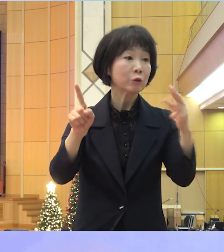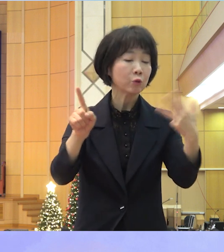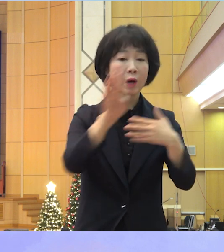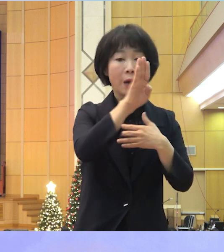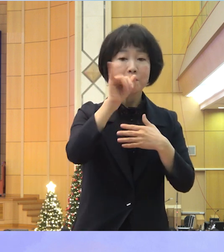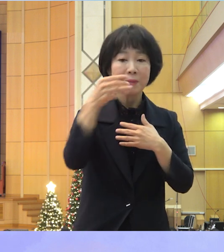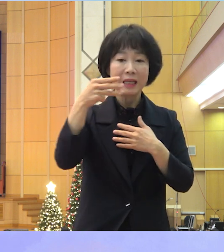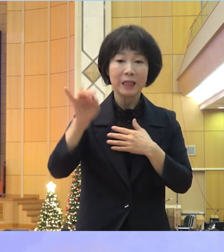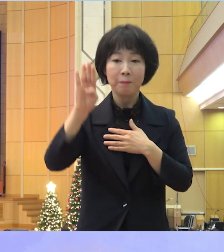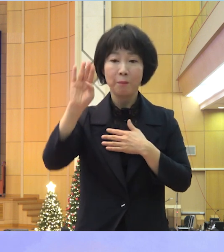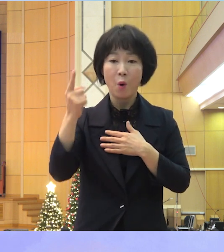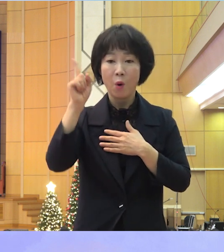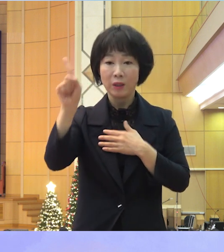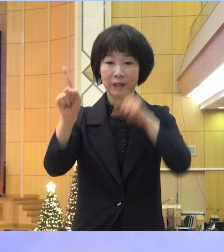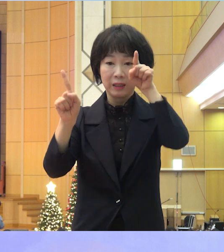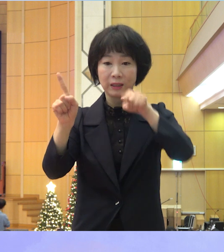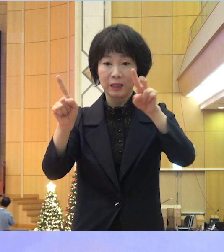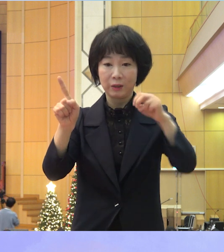318페이지입니다.